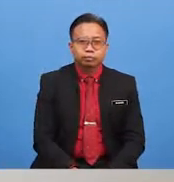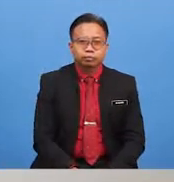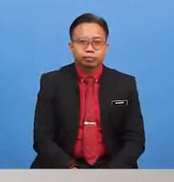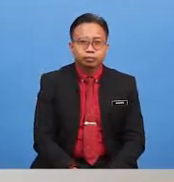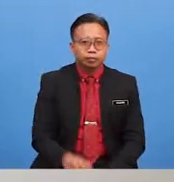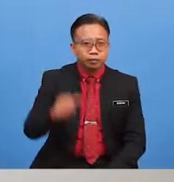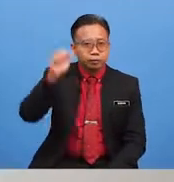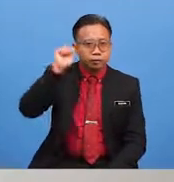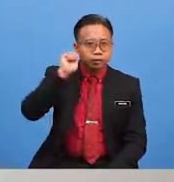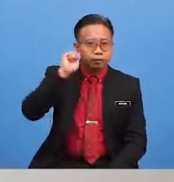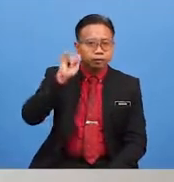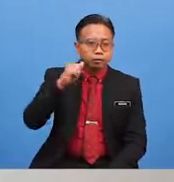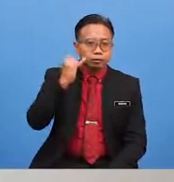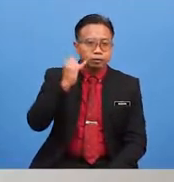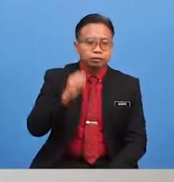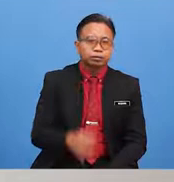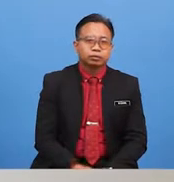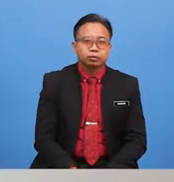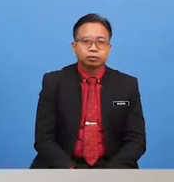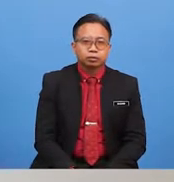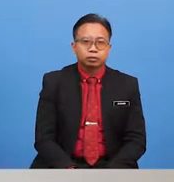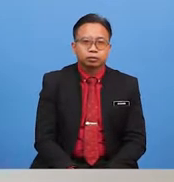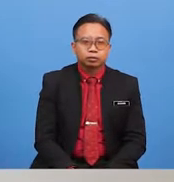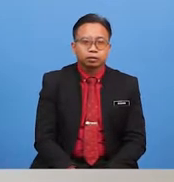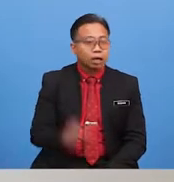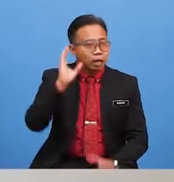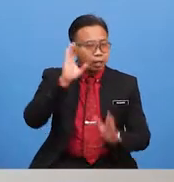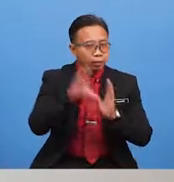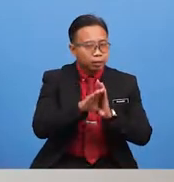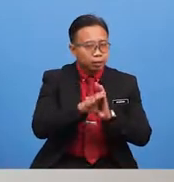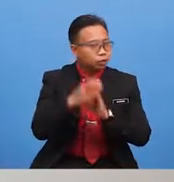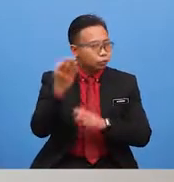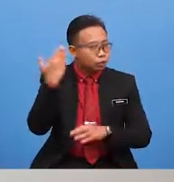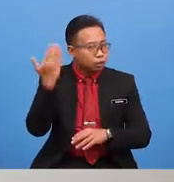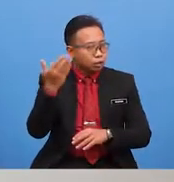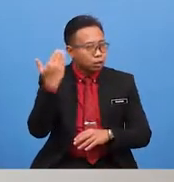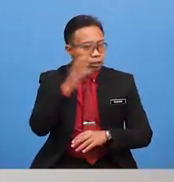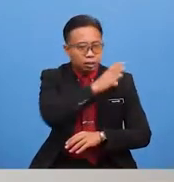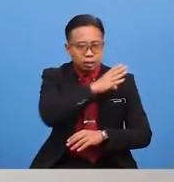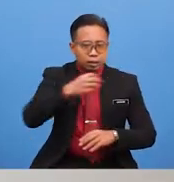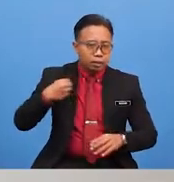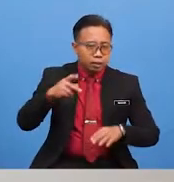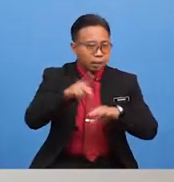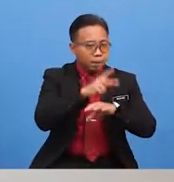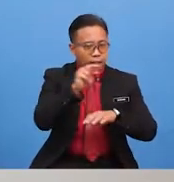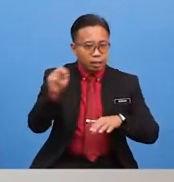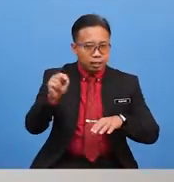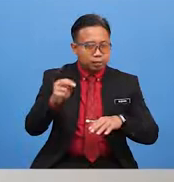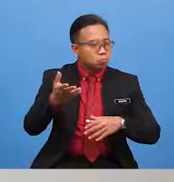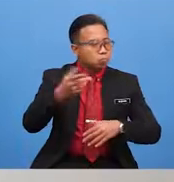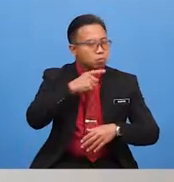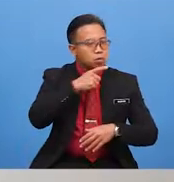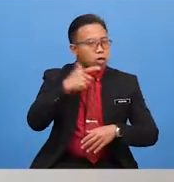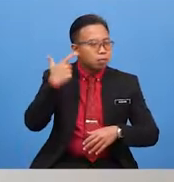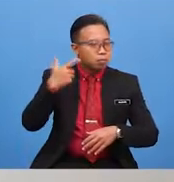dan Antoine Jean Gros gemar menggambarkan sejarah dan pakaian klasik iaitu